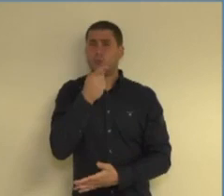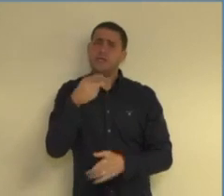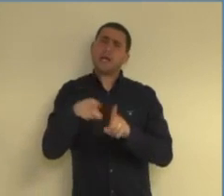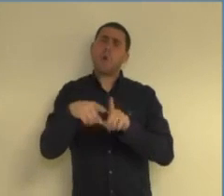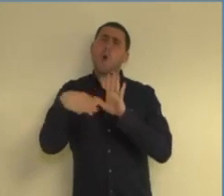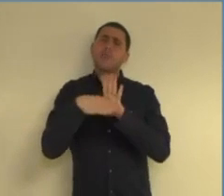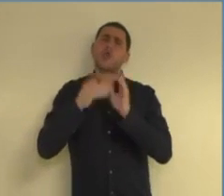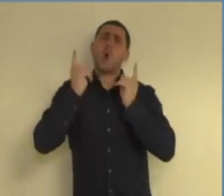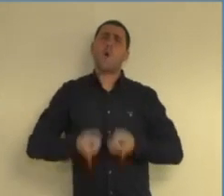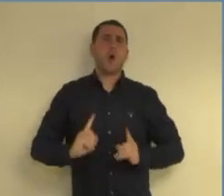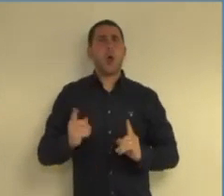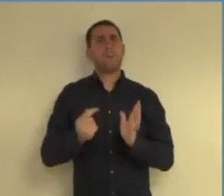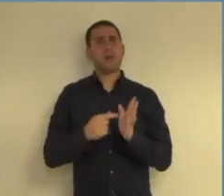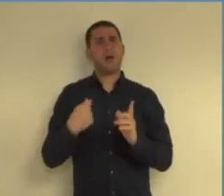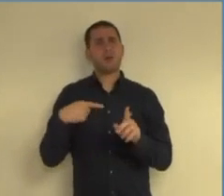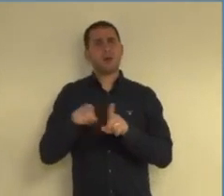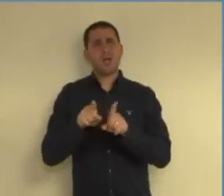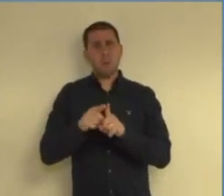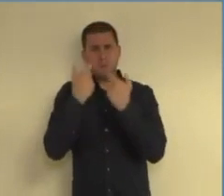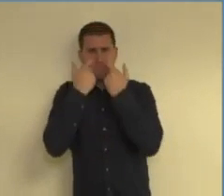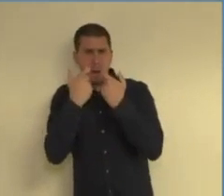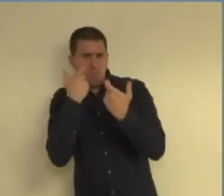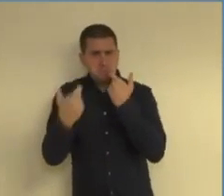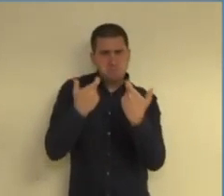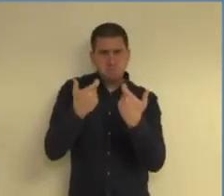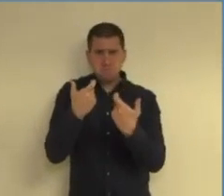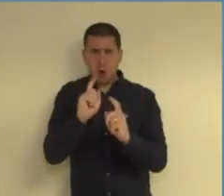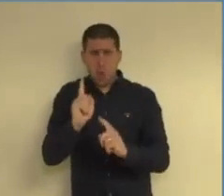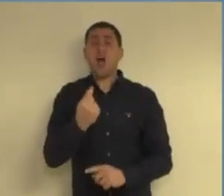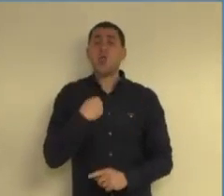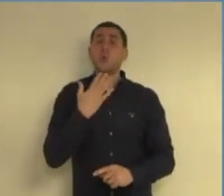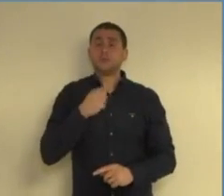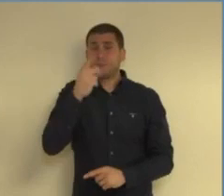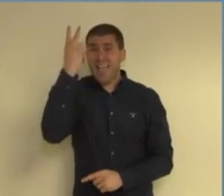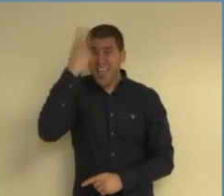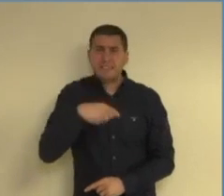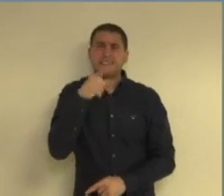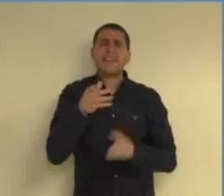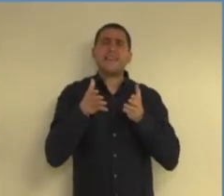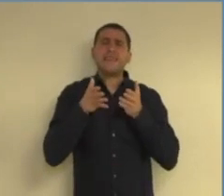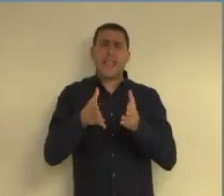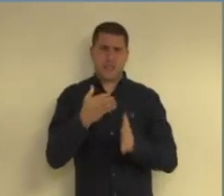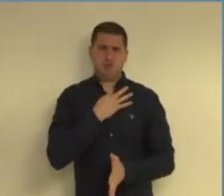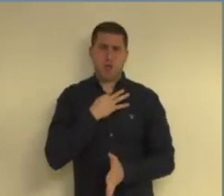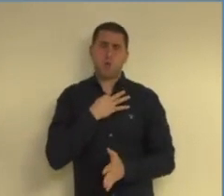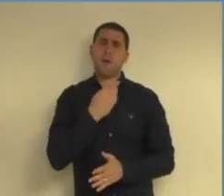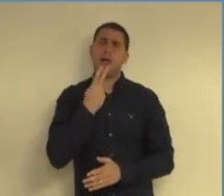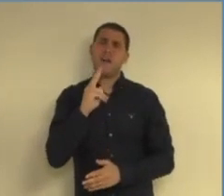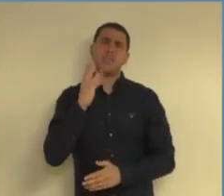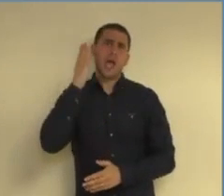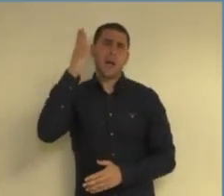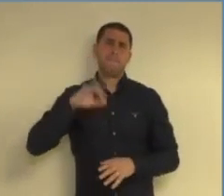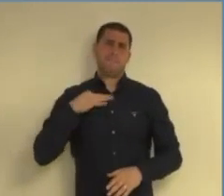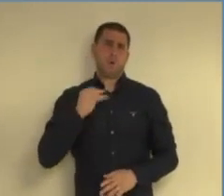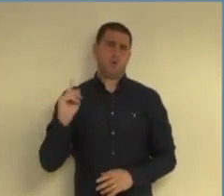בהם הנחיות מחייבות לא כי אנחנו נשלח פקחים אנחנו רוצים שאתם תבינו שזאת הדרך שלנו להבטיח את הבריאות